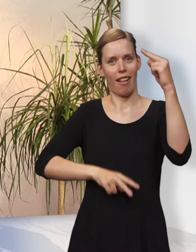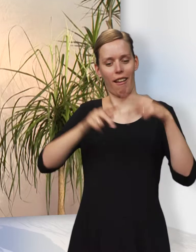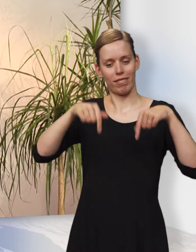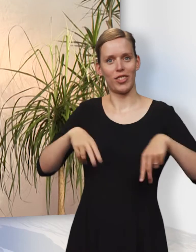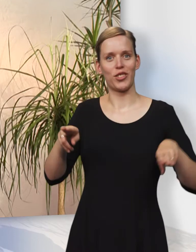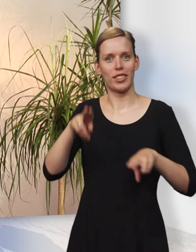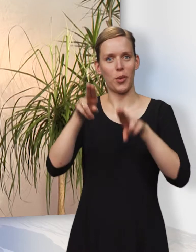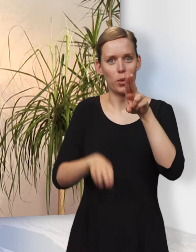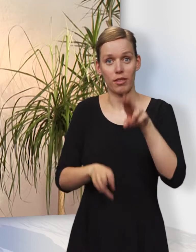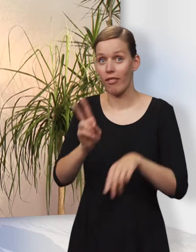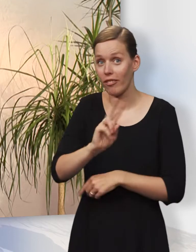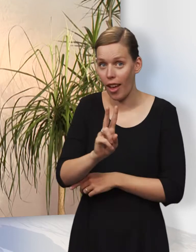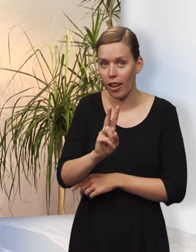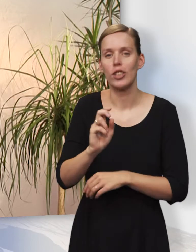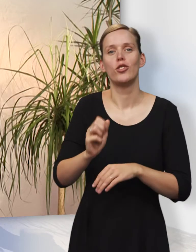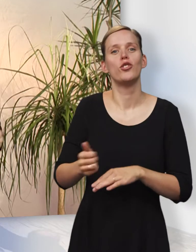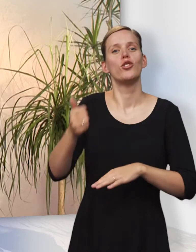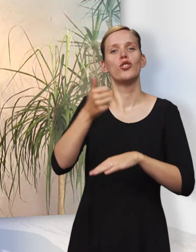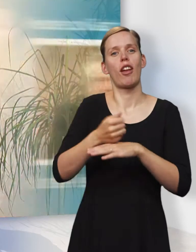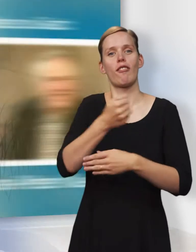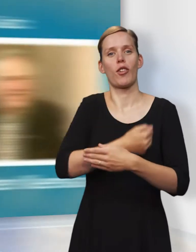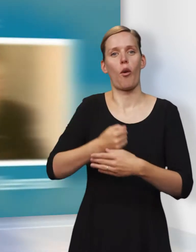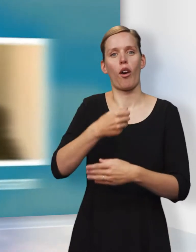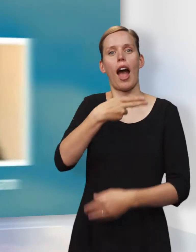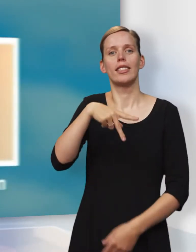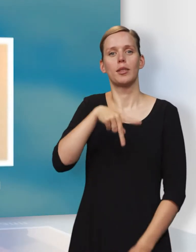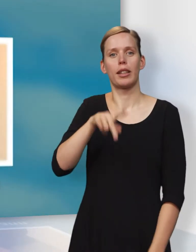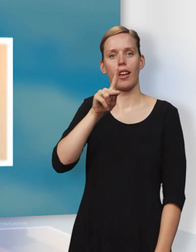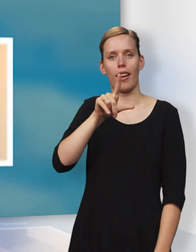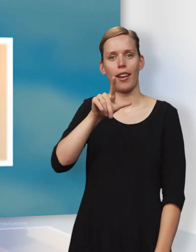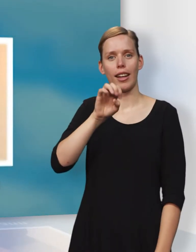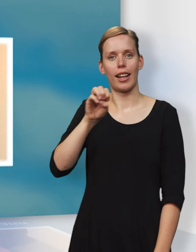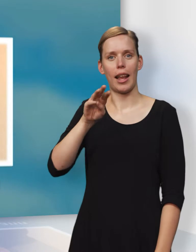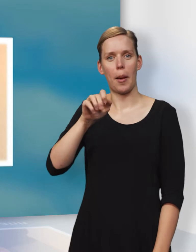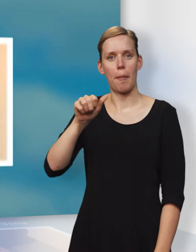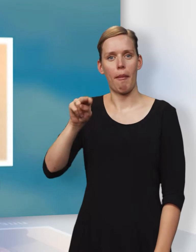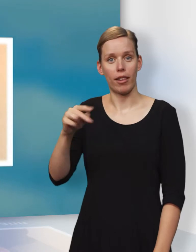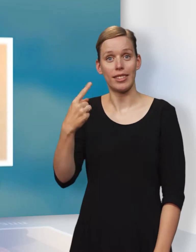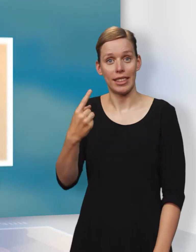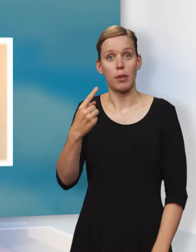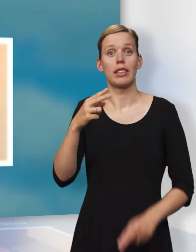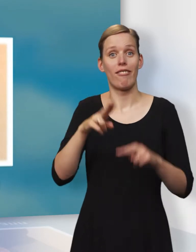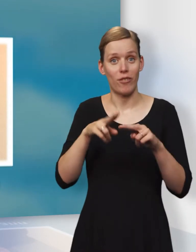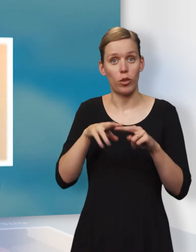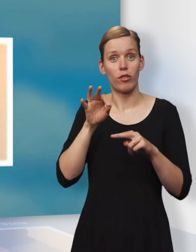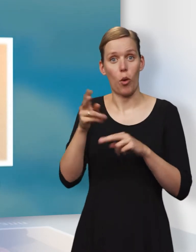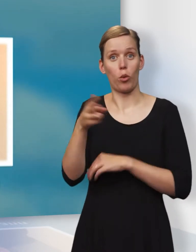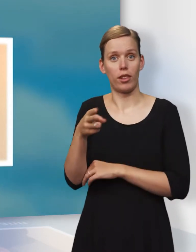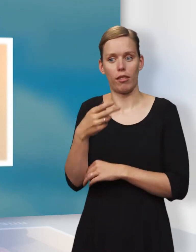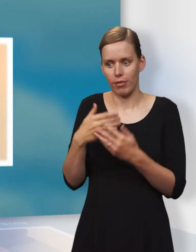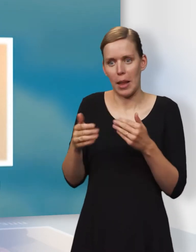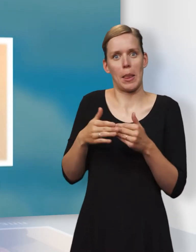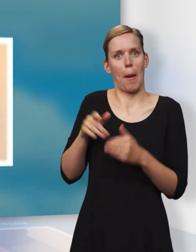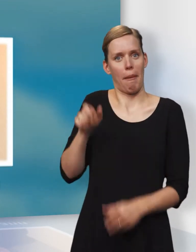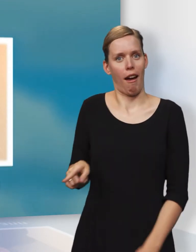des Höchsten, nämlich den Chefkoch selbst, Hans-Peter Klemann, den Wirt des Hotels Höchsten, also unser Nachbar